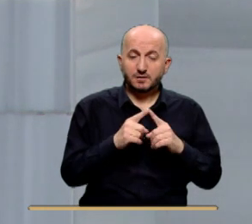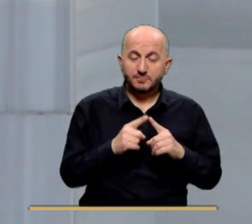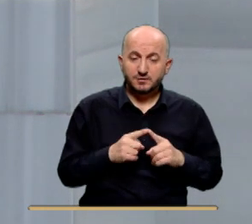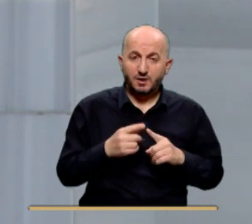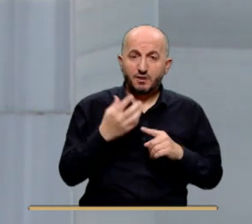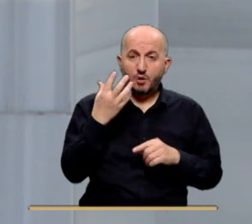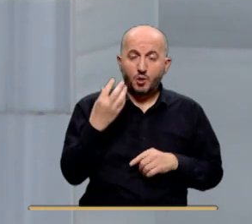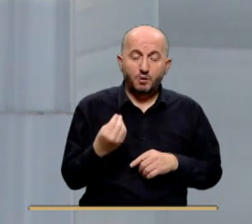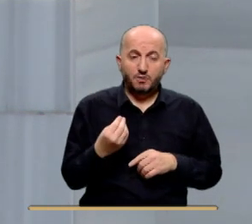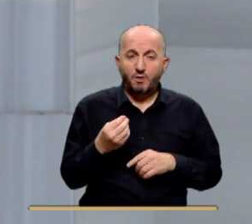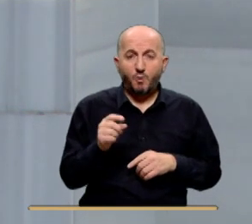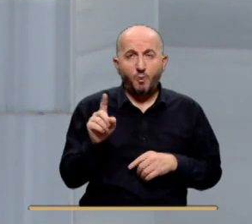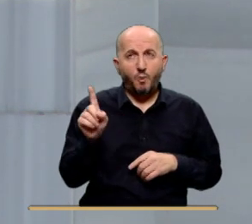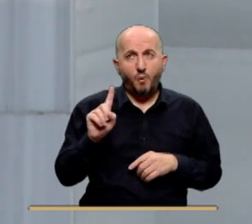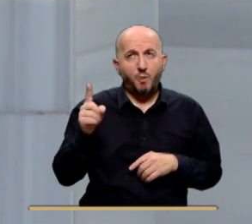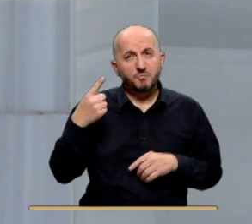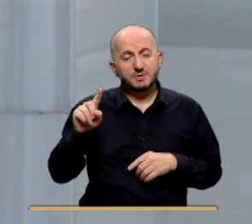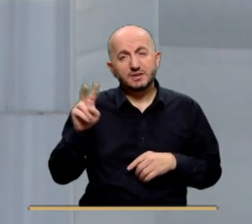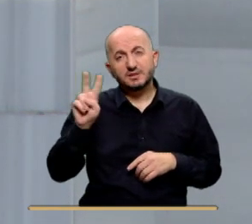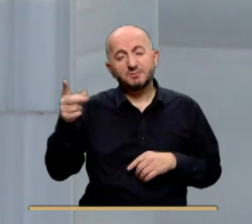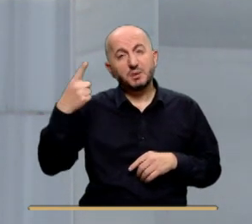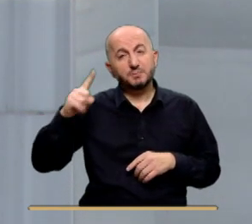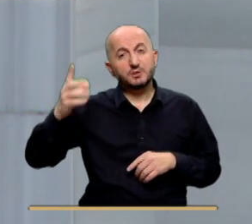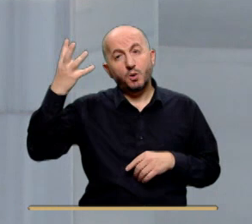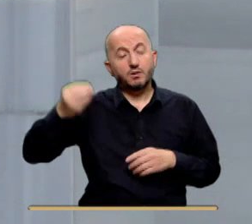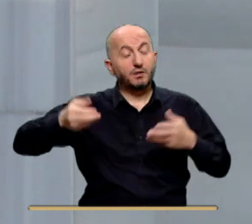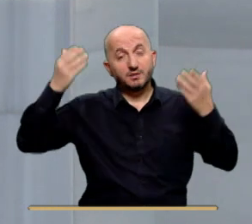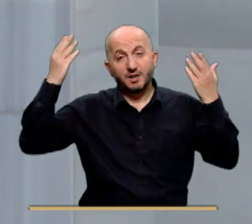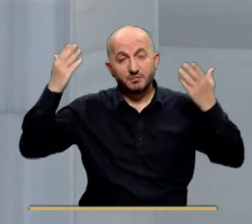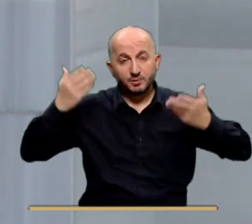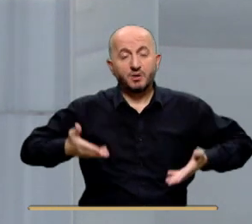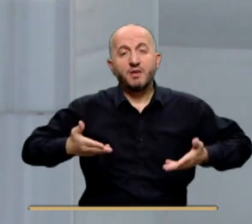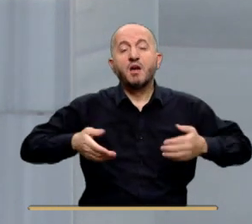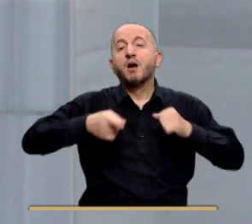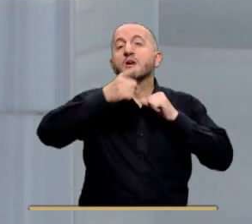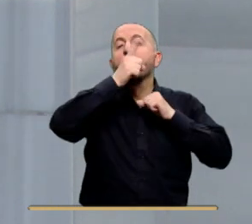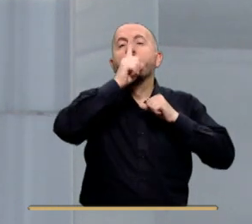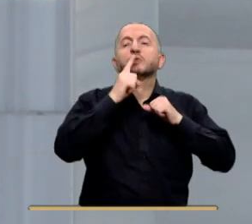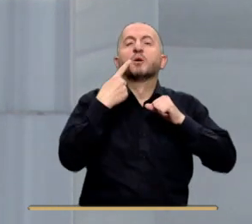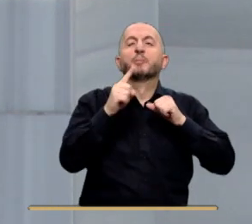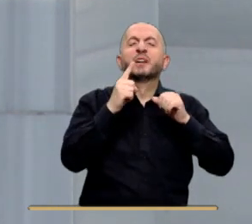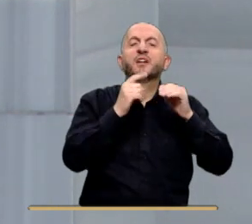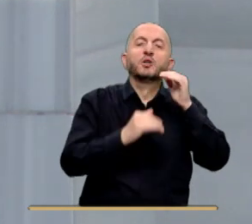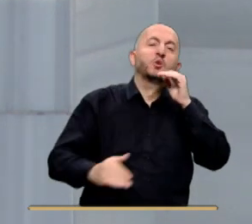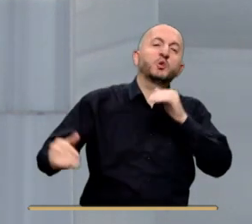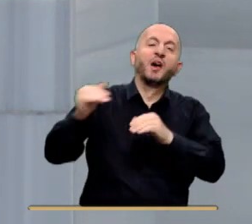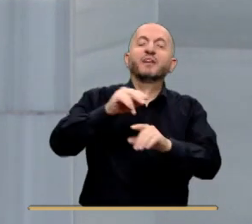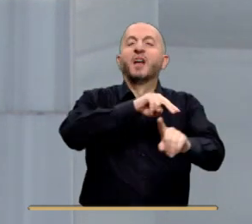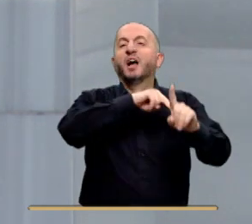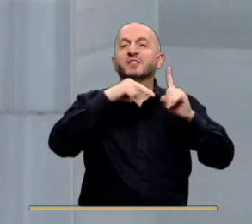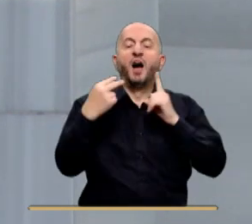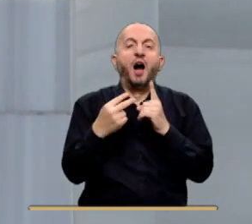olarak 10'ar binden 20 bin olarak kabul ediliyor ki, yani 100 binin üzerindeki sahabe Efendimiz